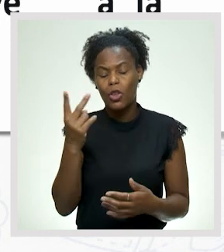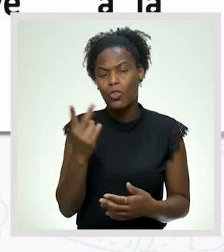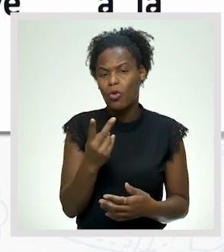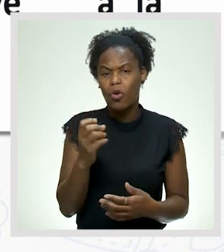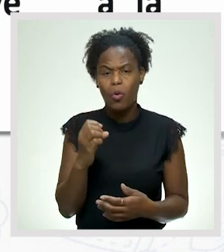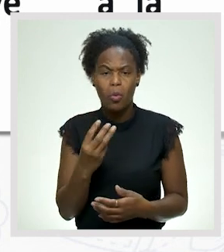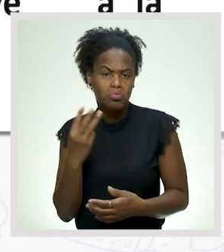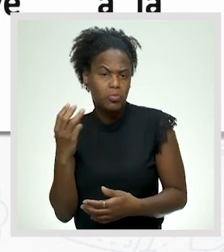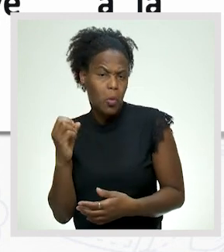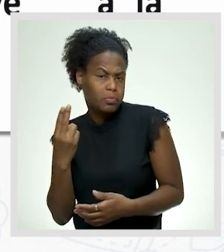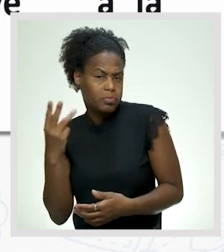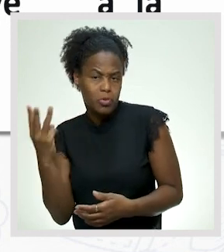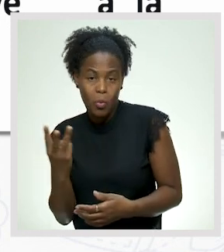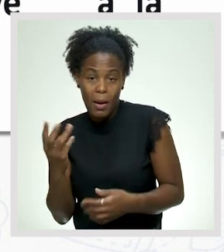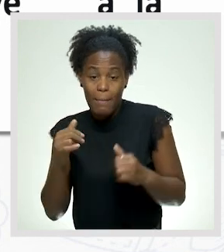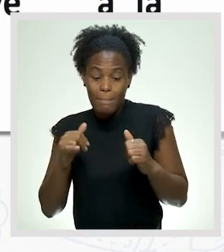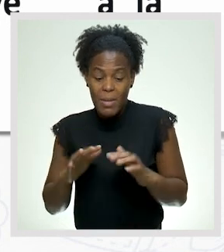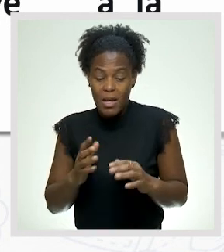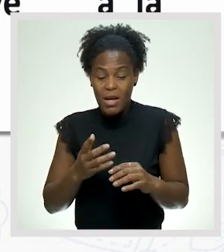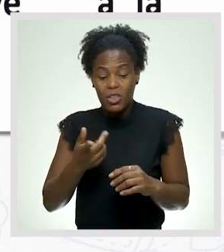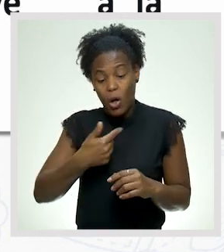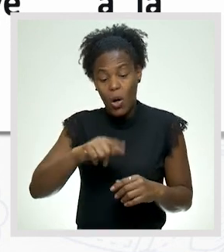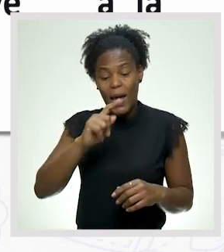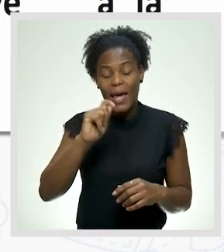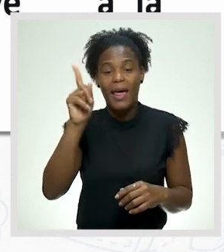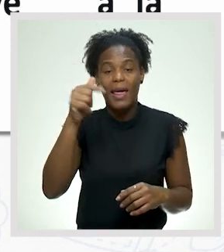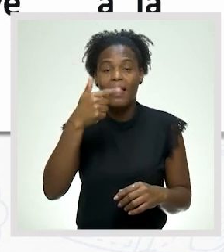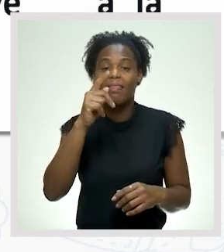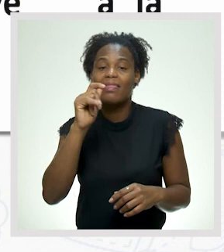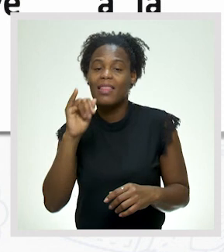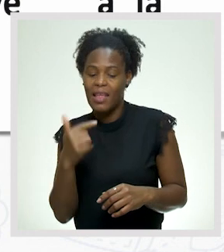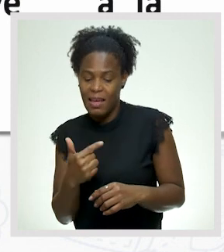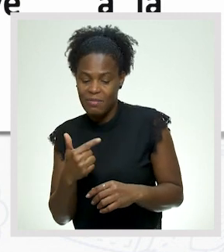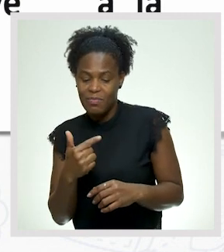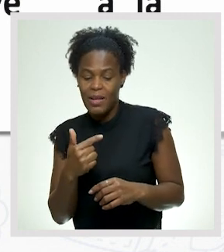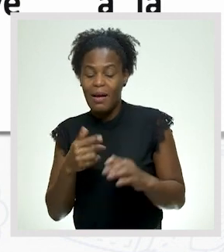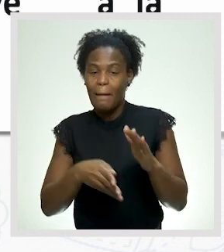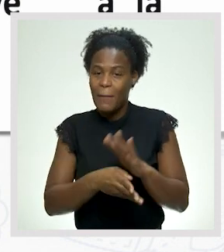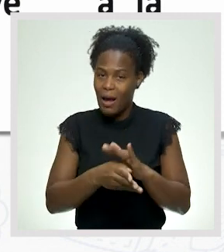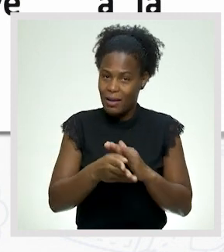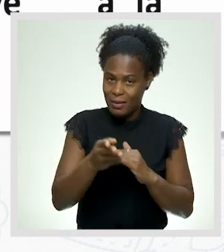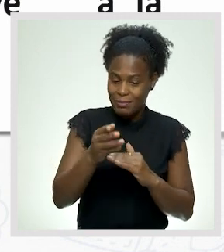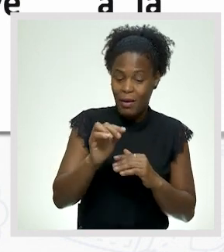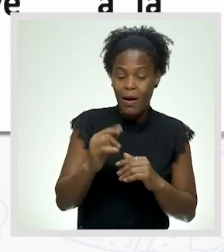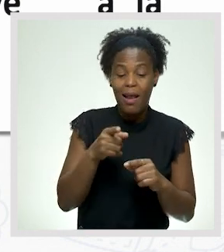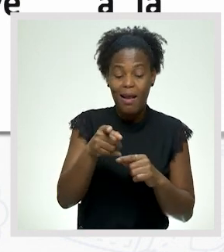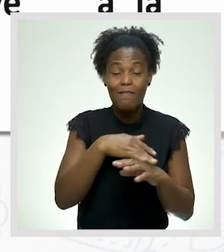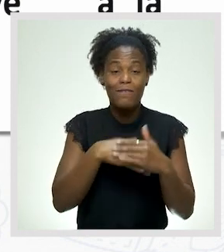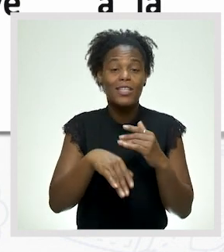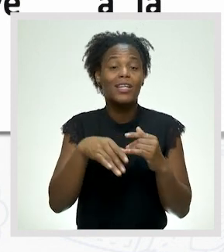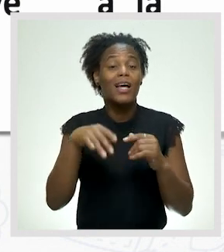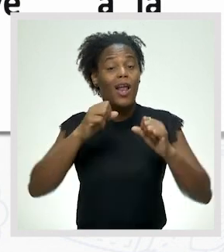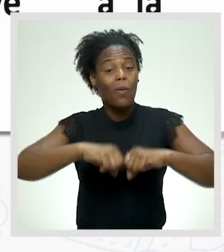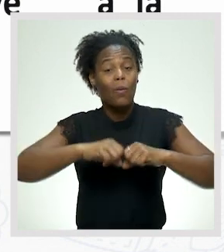mais donc était reparti. Là, on va faire l'accord parce que le on prend la valeur